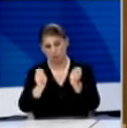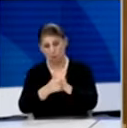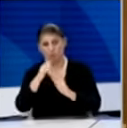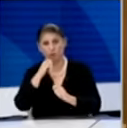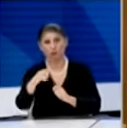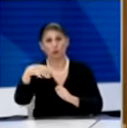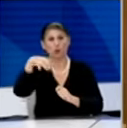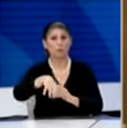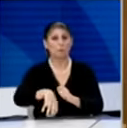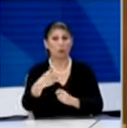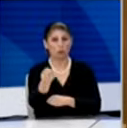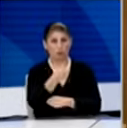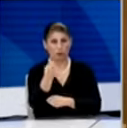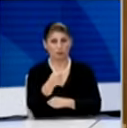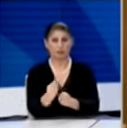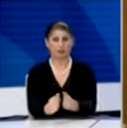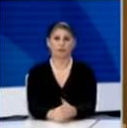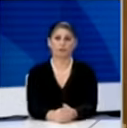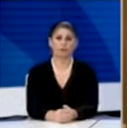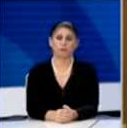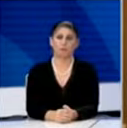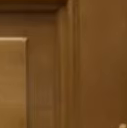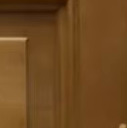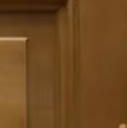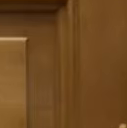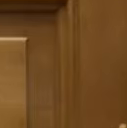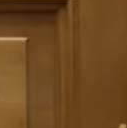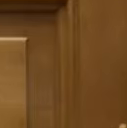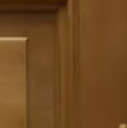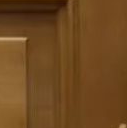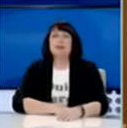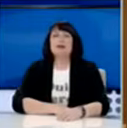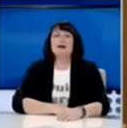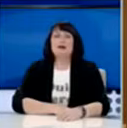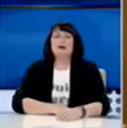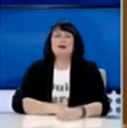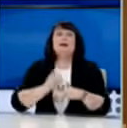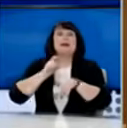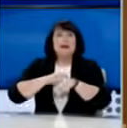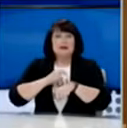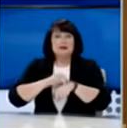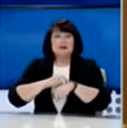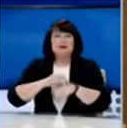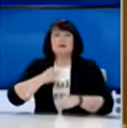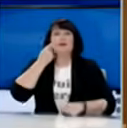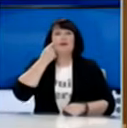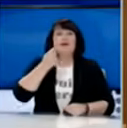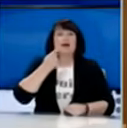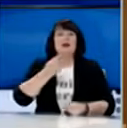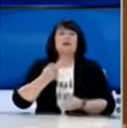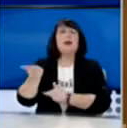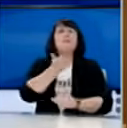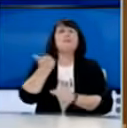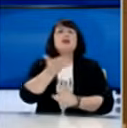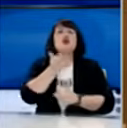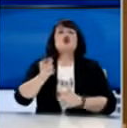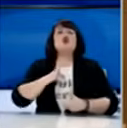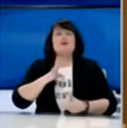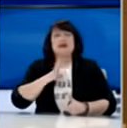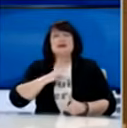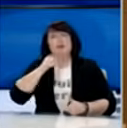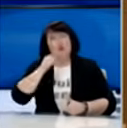μονιμοποιήσει τους εποχικούς πυροσβέστες, την ίδια στιγμή που αποδεδειγμένα οι πυροσβέστες εποχικοί